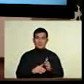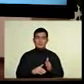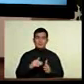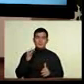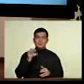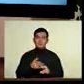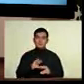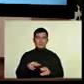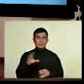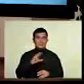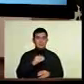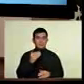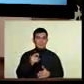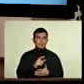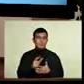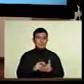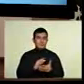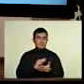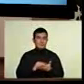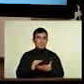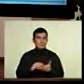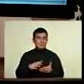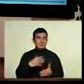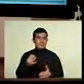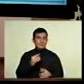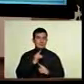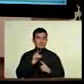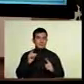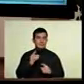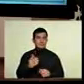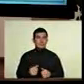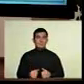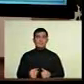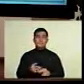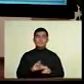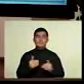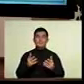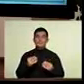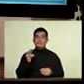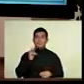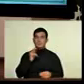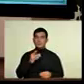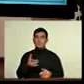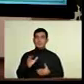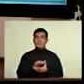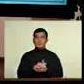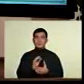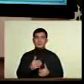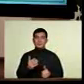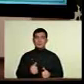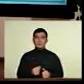стихах, на его замечательных стихах. Сегодня на уроке мы познакомимся с